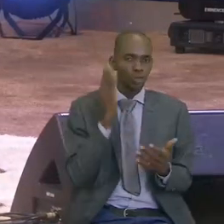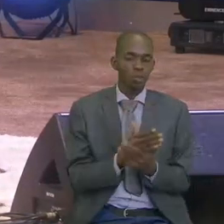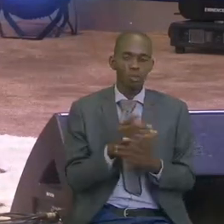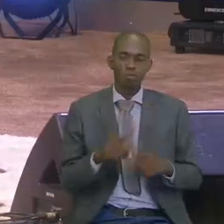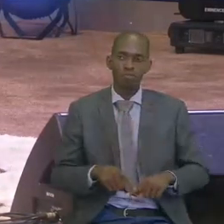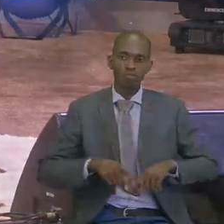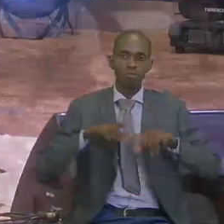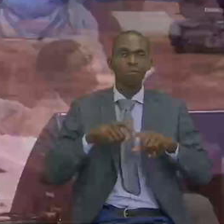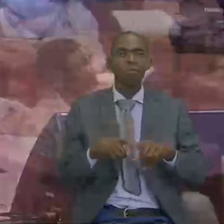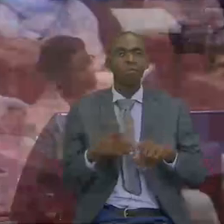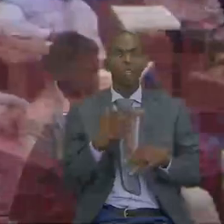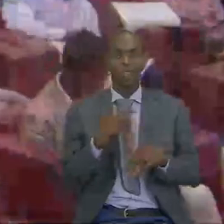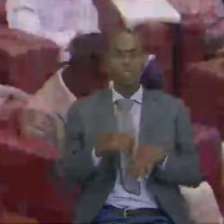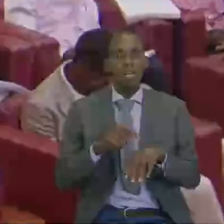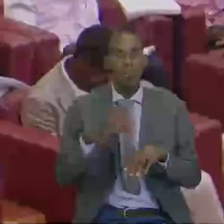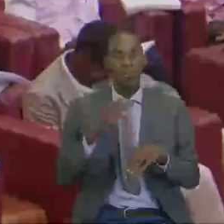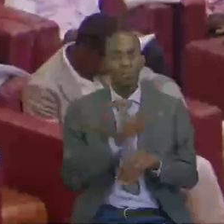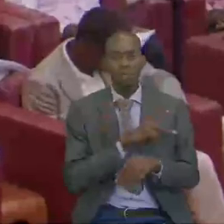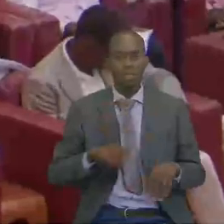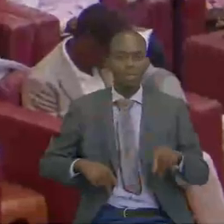Nebuchadnezzar prendra fin.